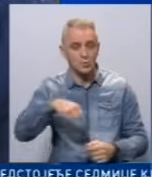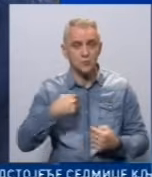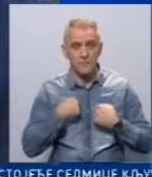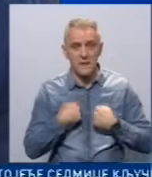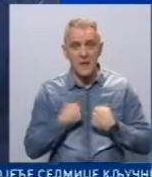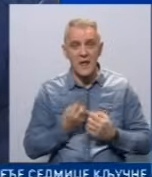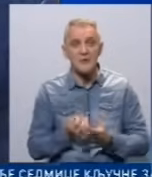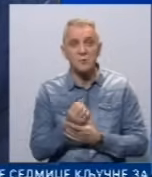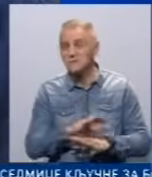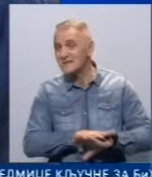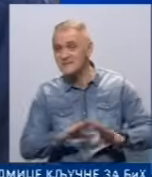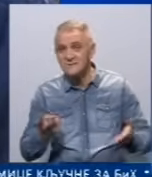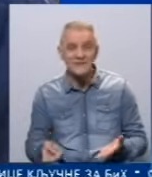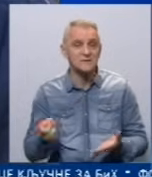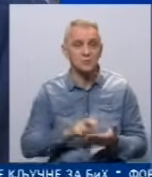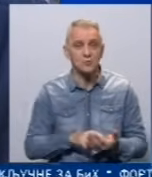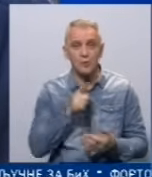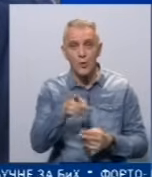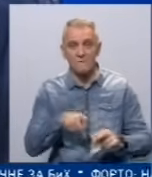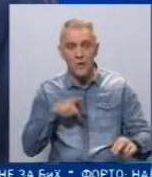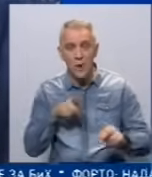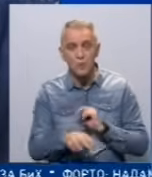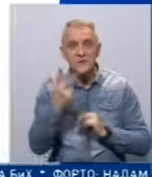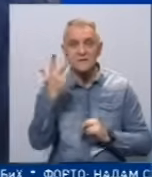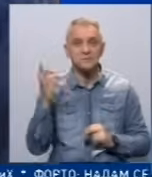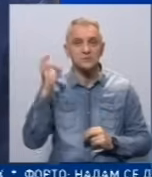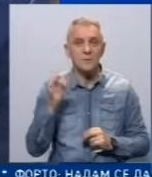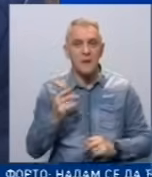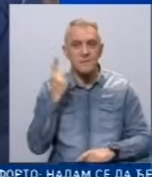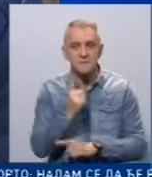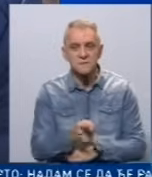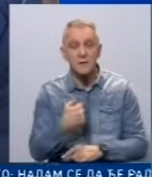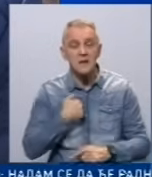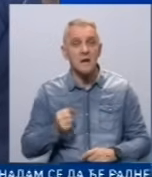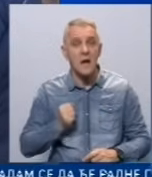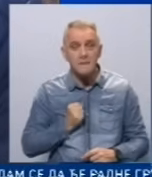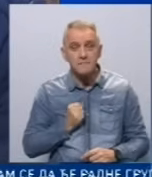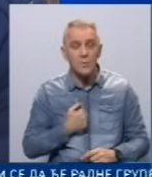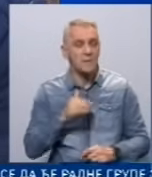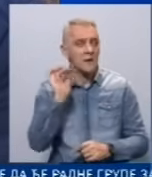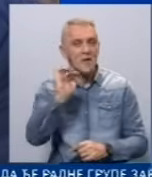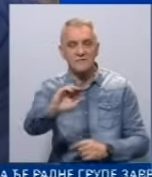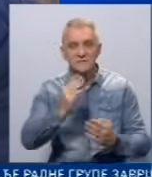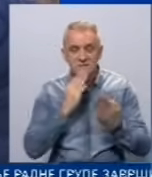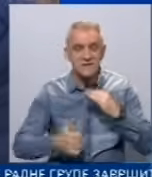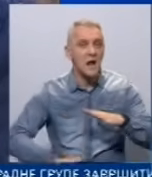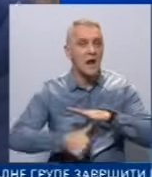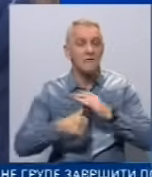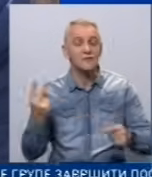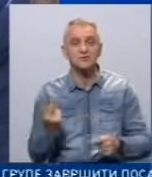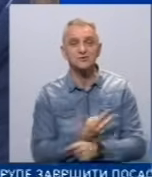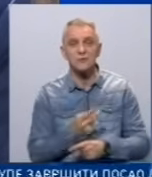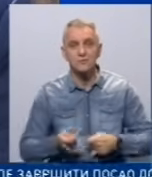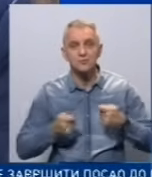da su svi skočili, da se ova ukine trećestepena presuda. Ja ovih dana moram najaviti sastanak kod glavnog državnog